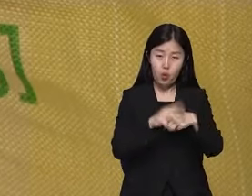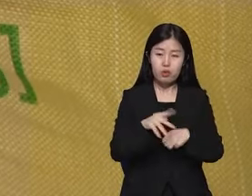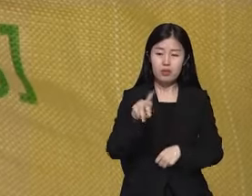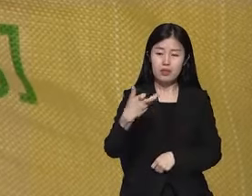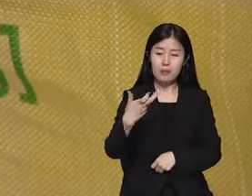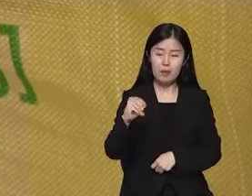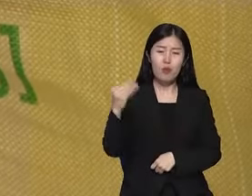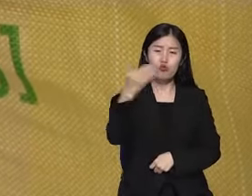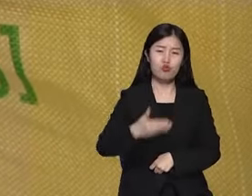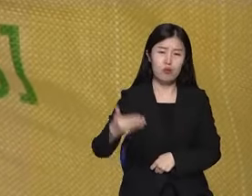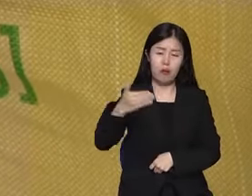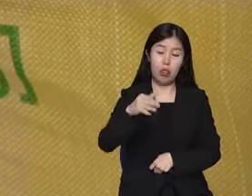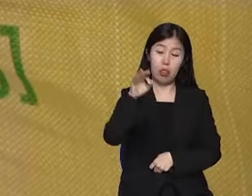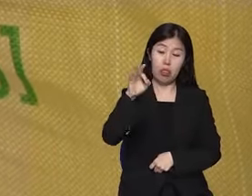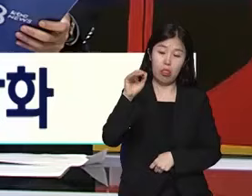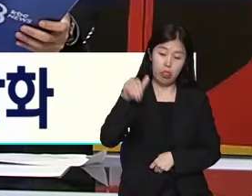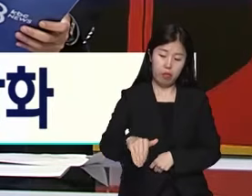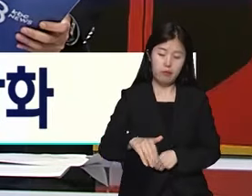떨어졌습니다.